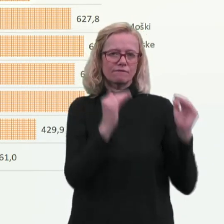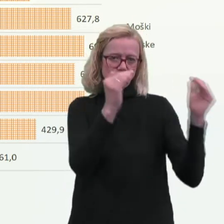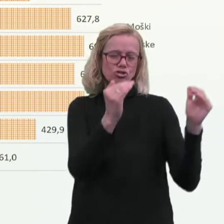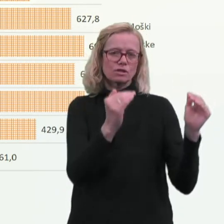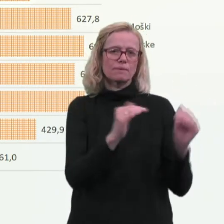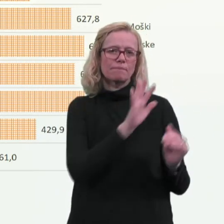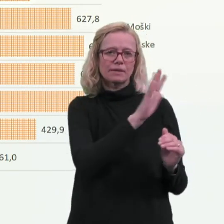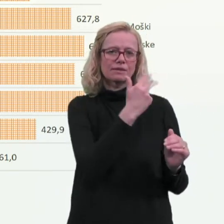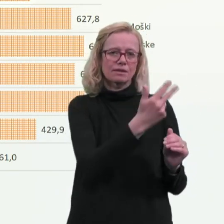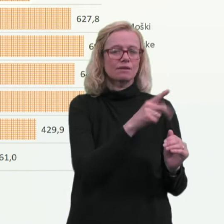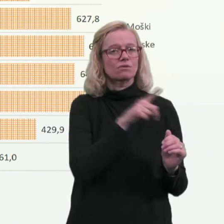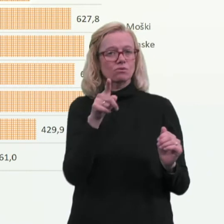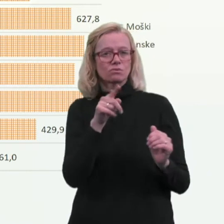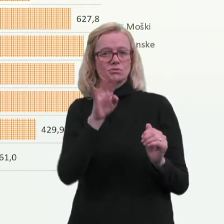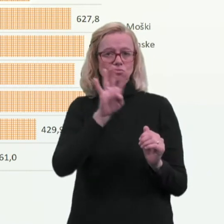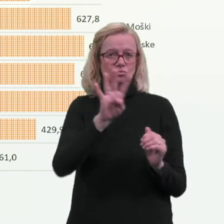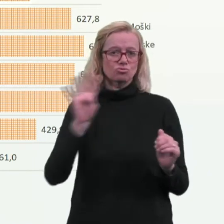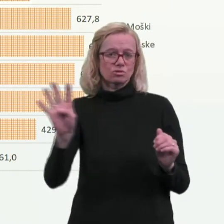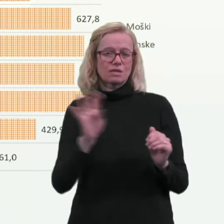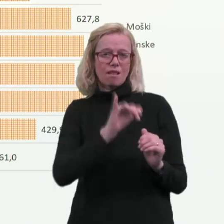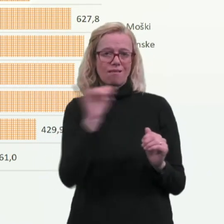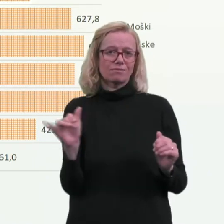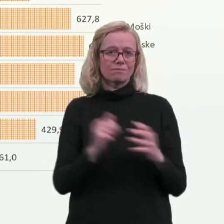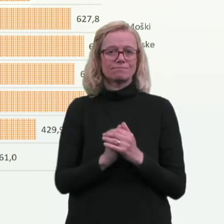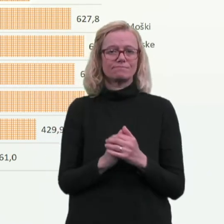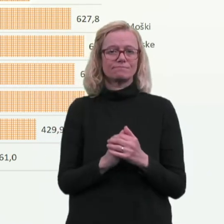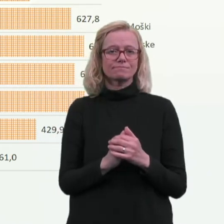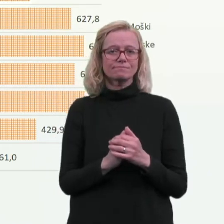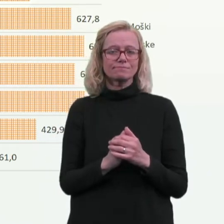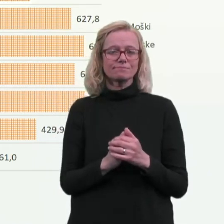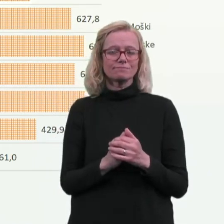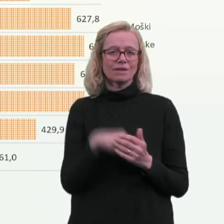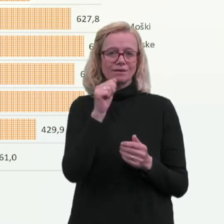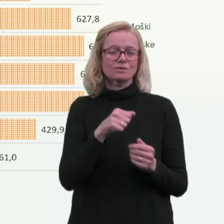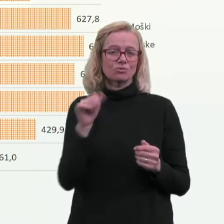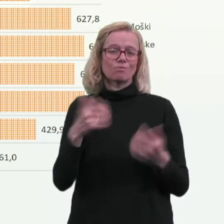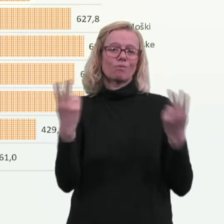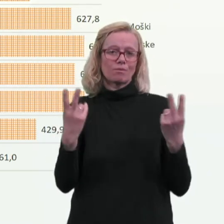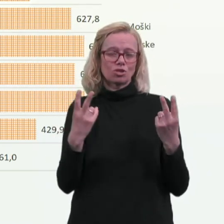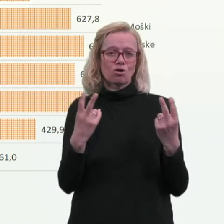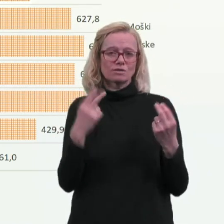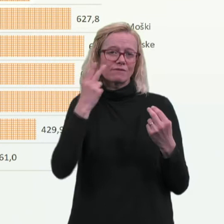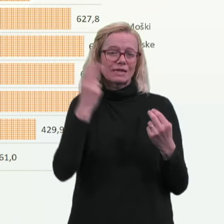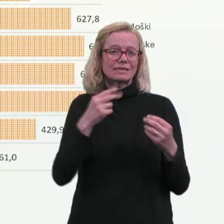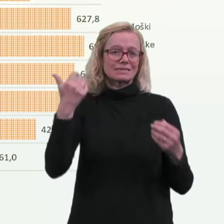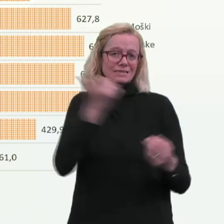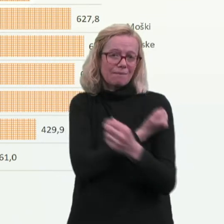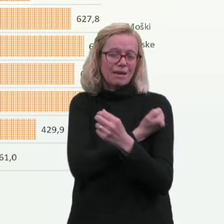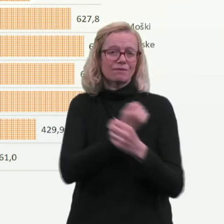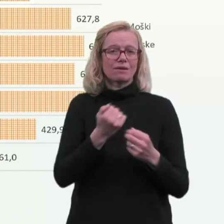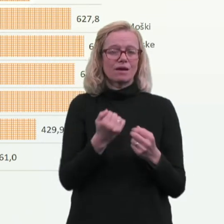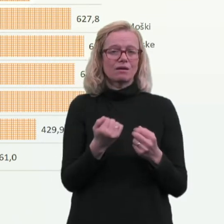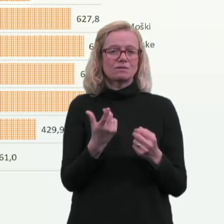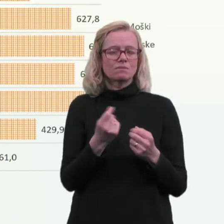se pravi od 35 do 44 let. Zato je pomembno, da se seveda cepljenje z